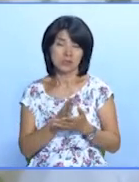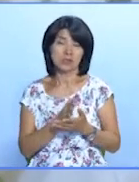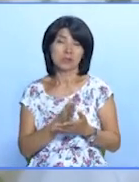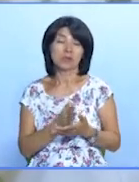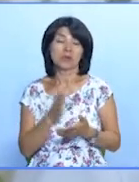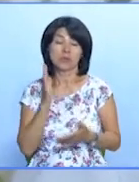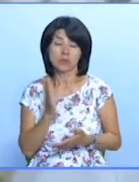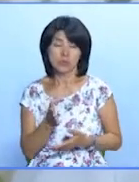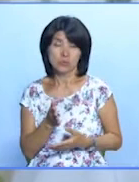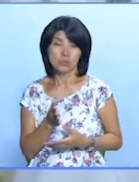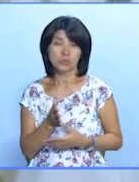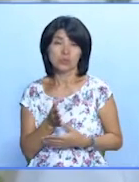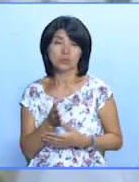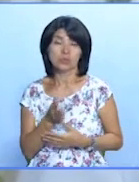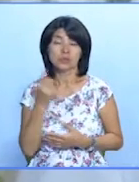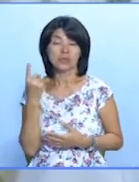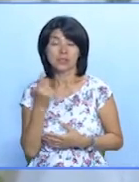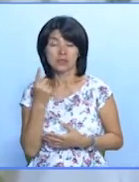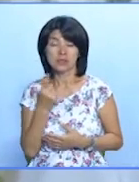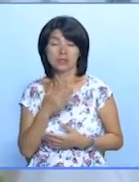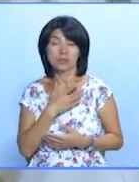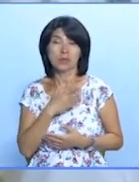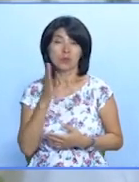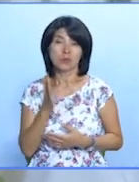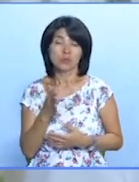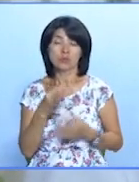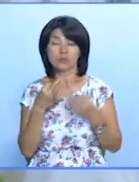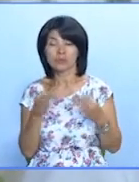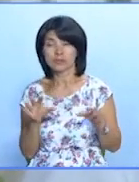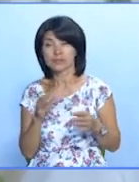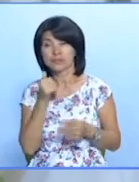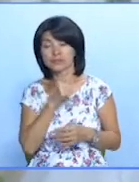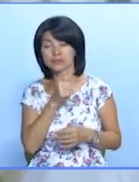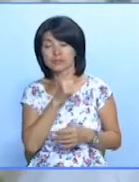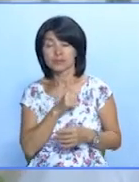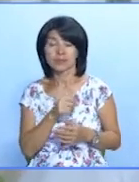средства будут. Единственное, мы будем отпускать лимитированно, чтобы